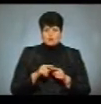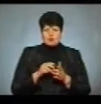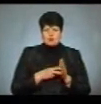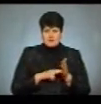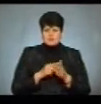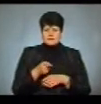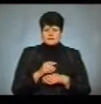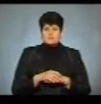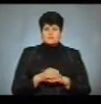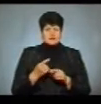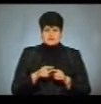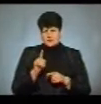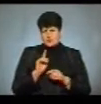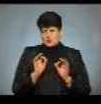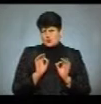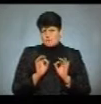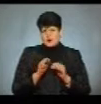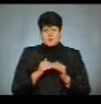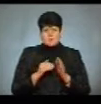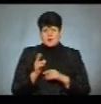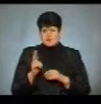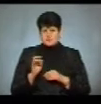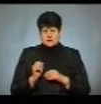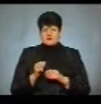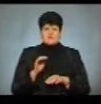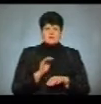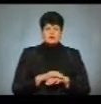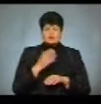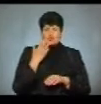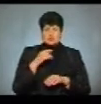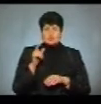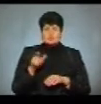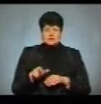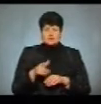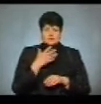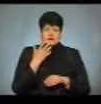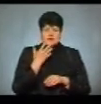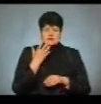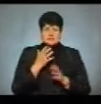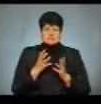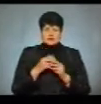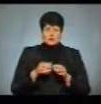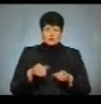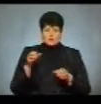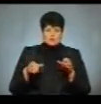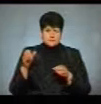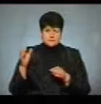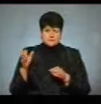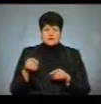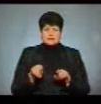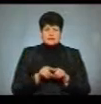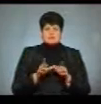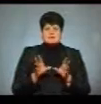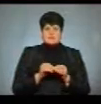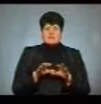кажу, це досить нормальна практика, і фактично, коли людина, ну, вона фактично гріється за рахунок тих транзитних стояків. Також